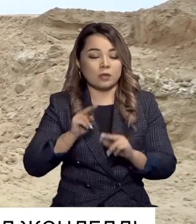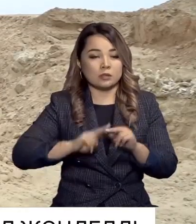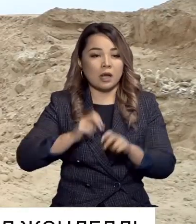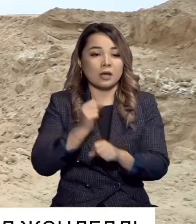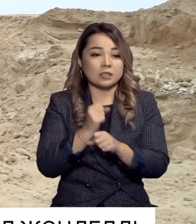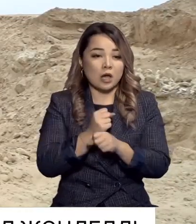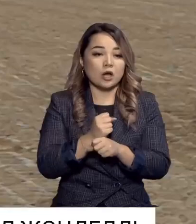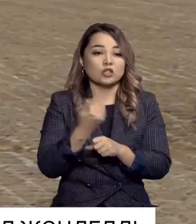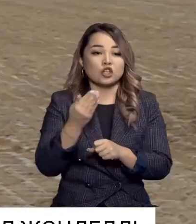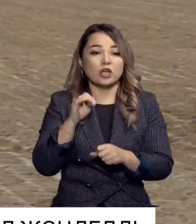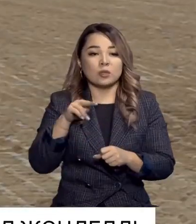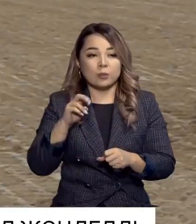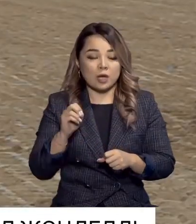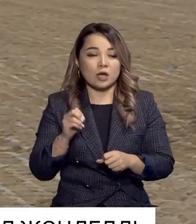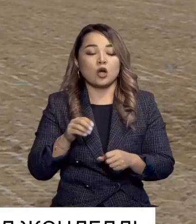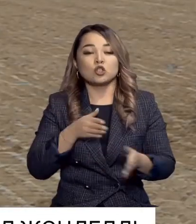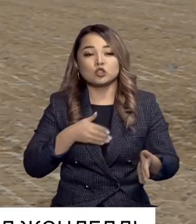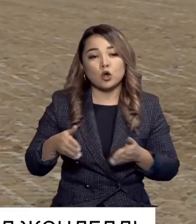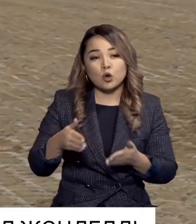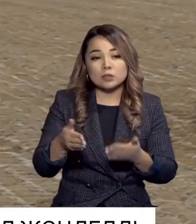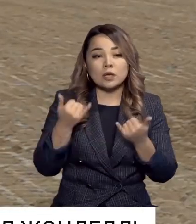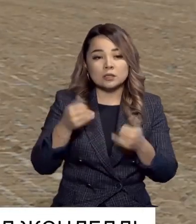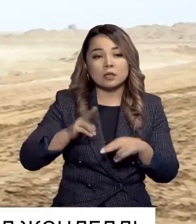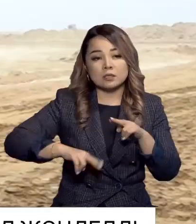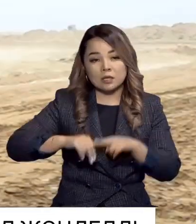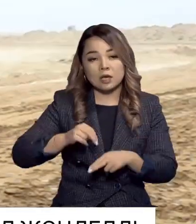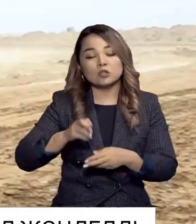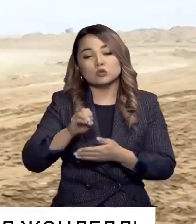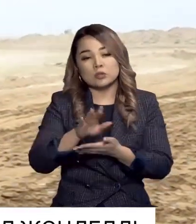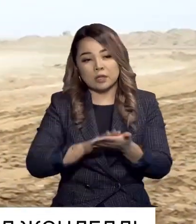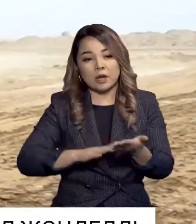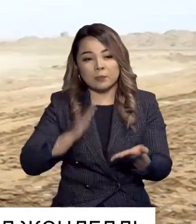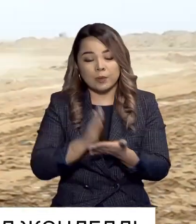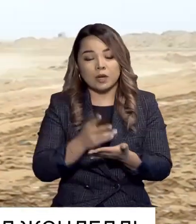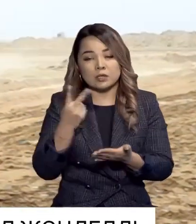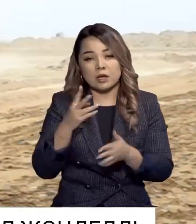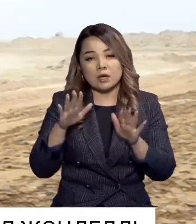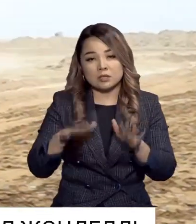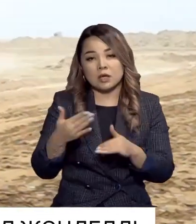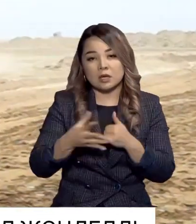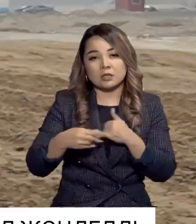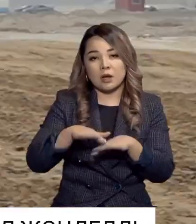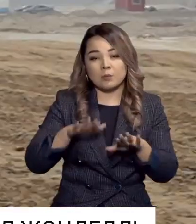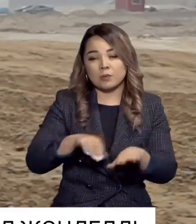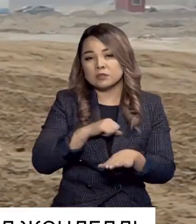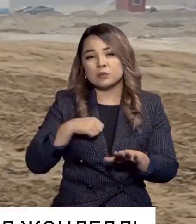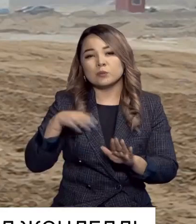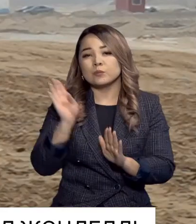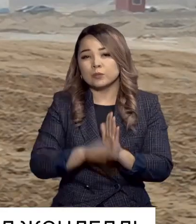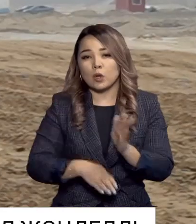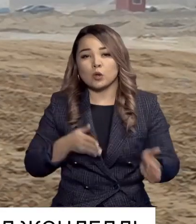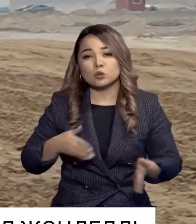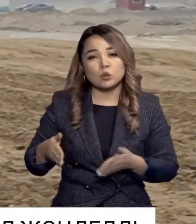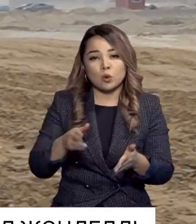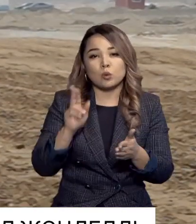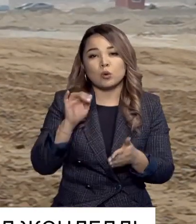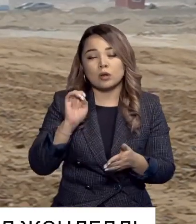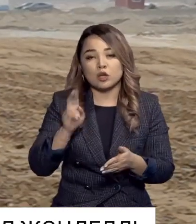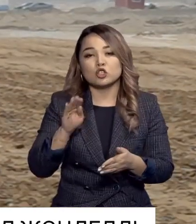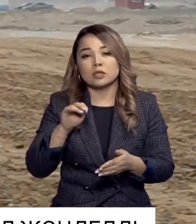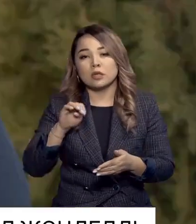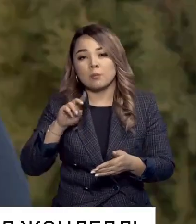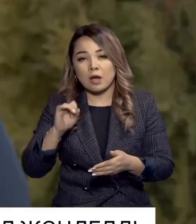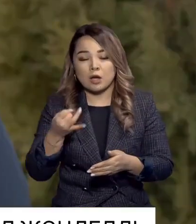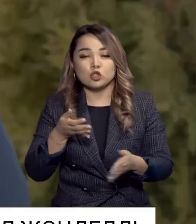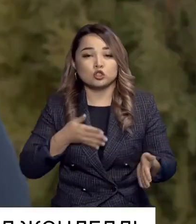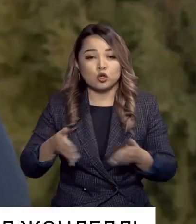Оның бірі Шетпек-Қызан тас жолында бүгінде құрылыс жұмыстары қызу жүріп жатыр. Екіншісі өңірдегі ең нашар жолдың бірі Құрық-Жетібай трассасы да